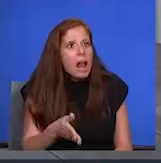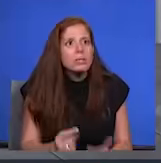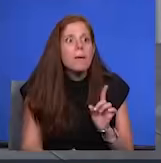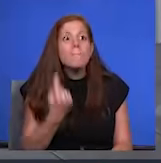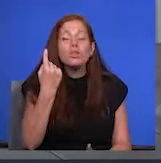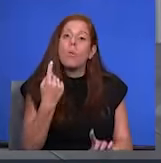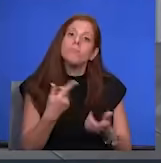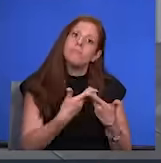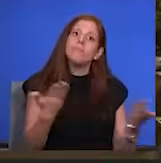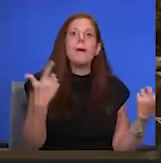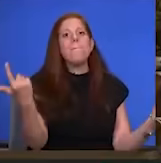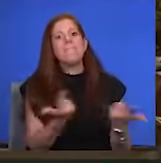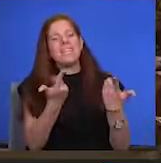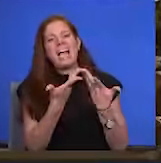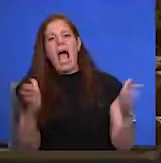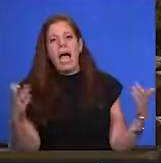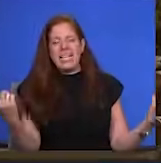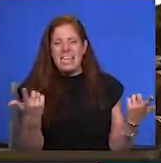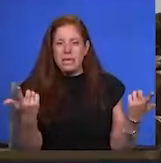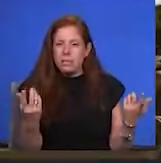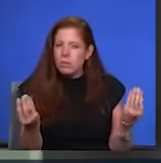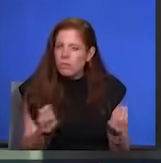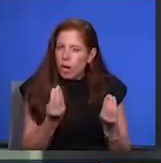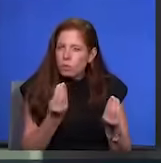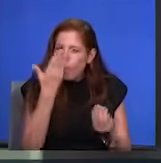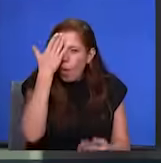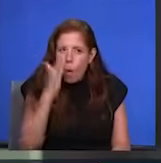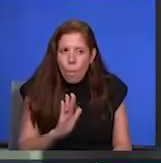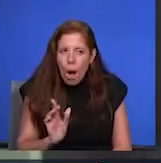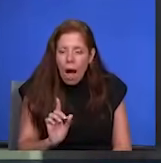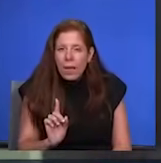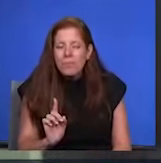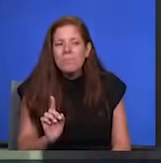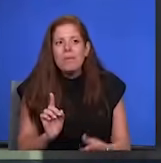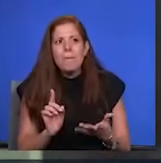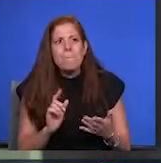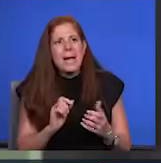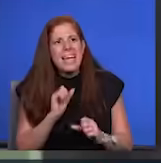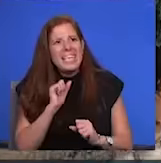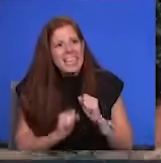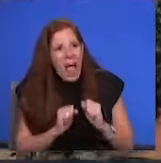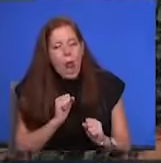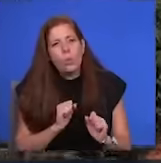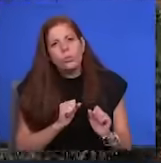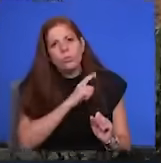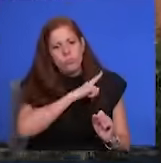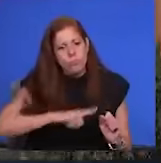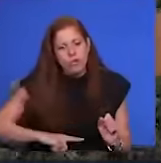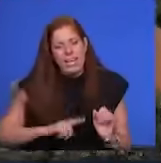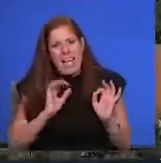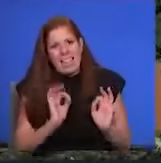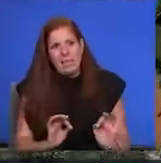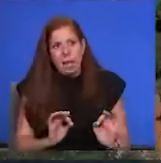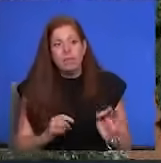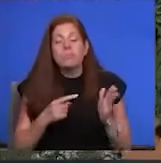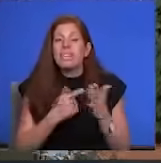אופס, פתיחה חגיגית. זה דברים שהם לא מוכרים בהתנהלות מוניציפלית תקינה. כדי לפתח פארק